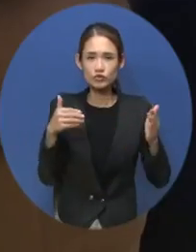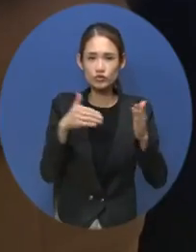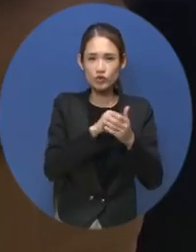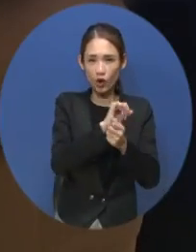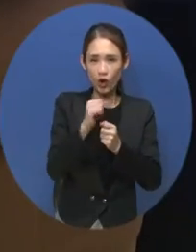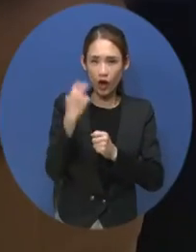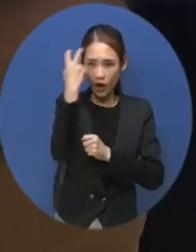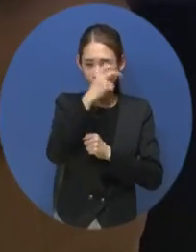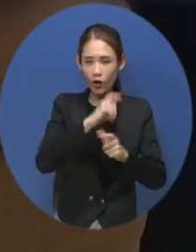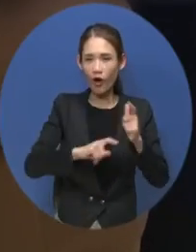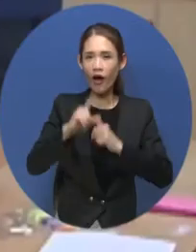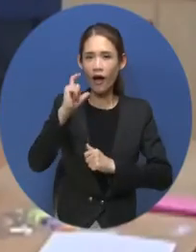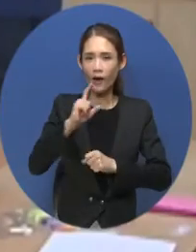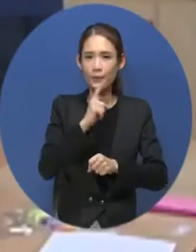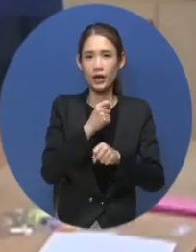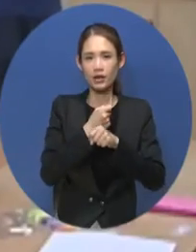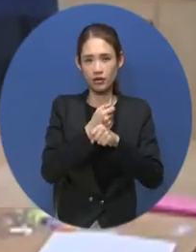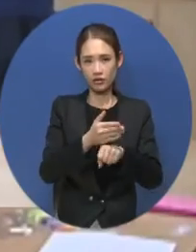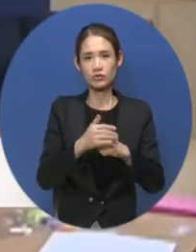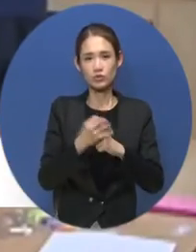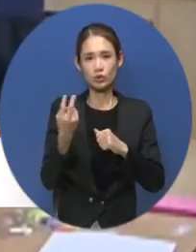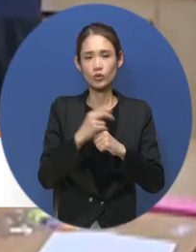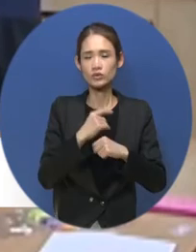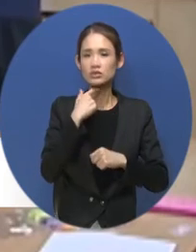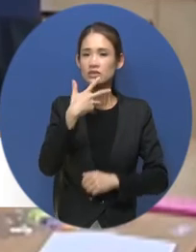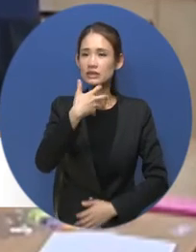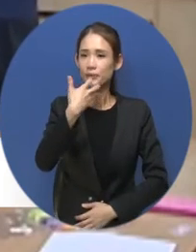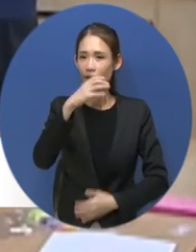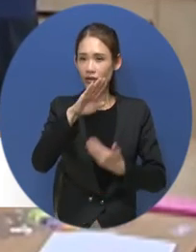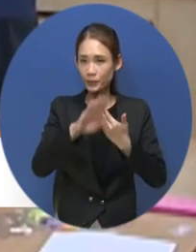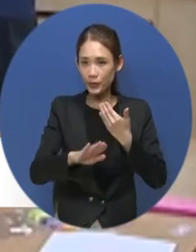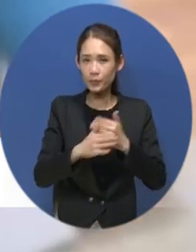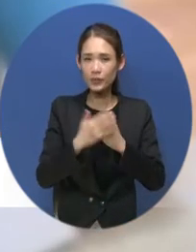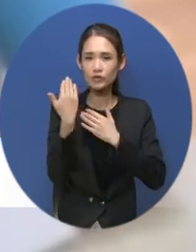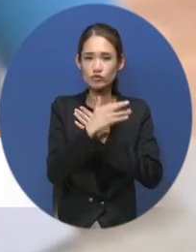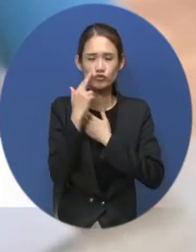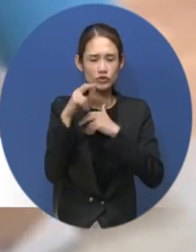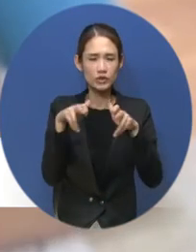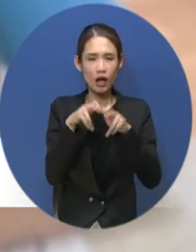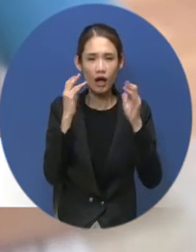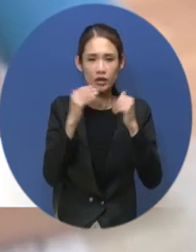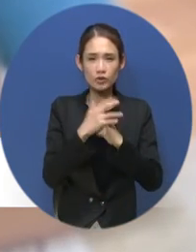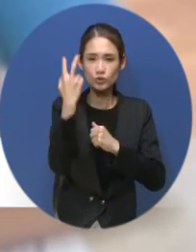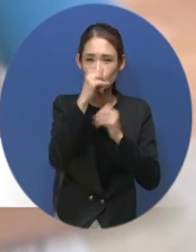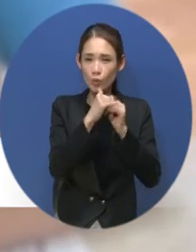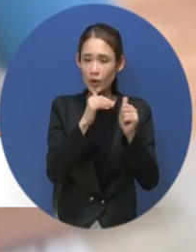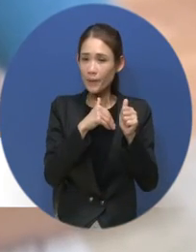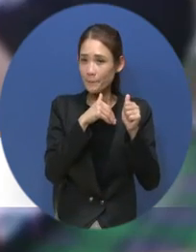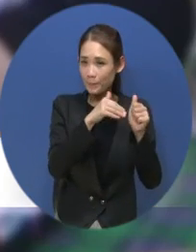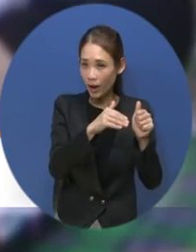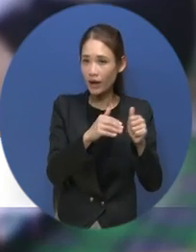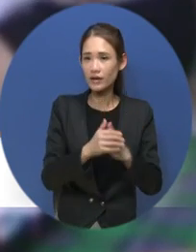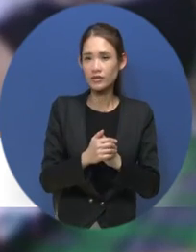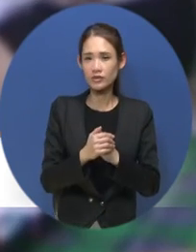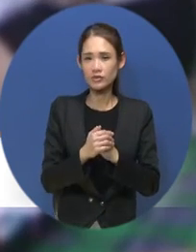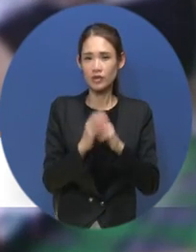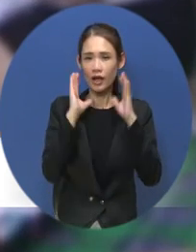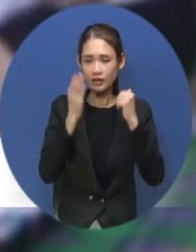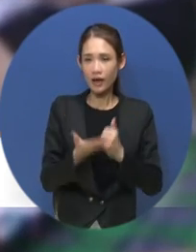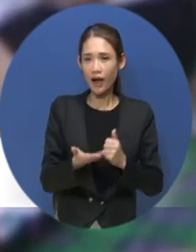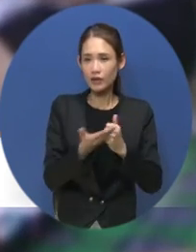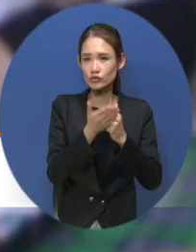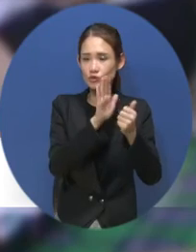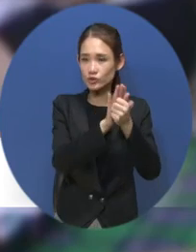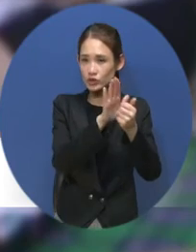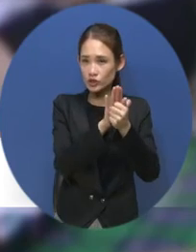강화합니다 이밖에도 18세 미만 중증 장애아동 가정의 돌보미 를 파괴하는 등 양육 지원 개선